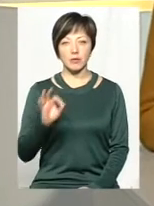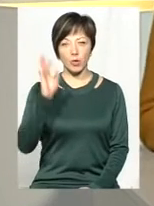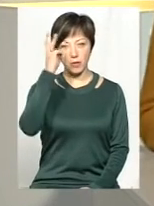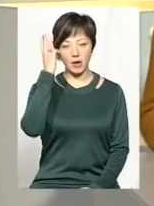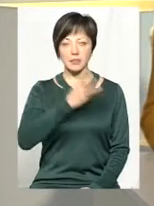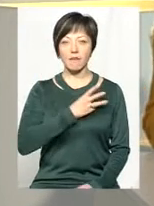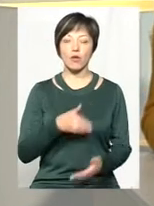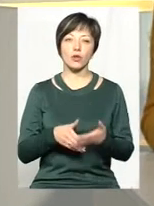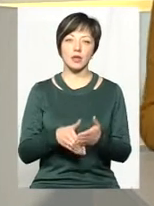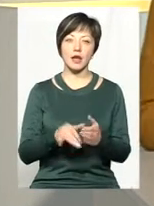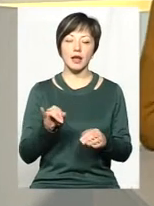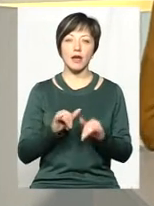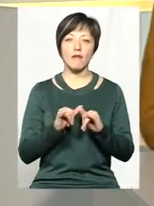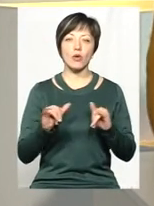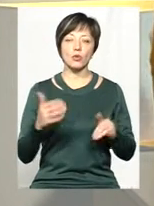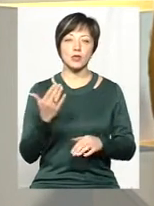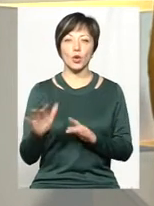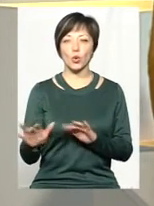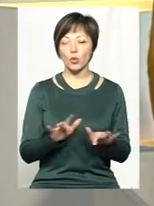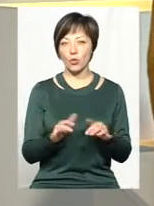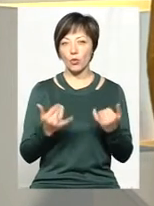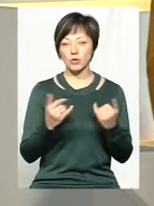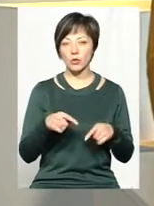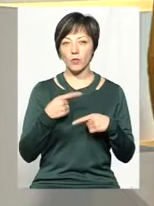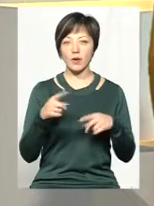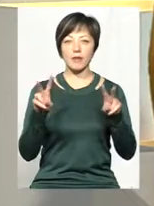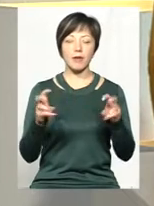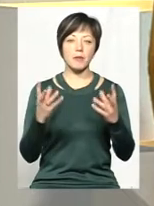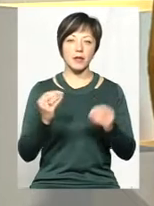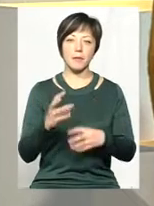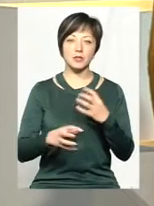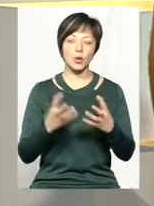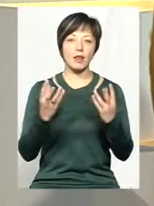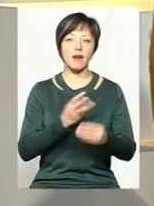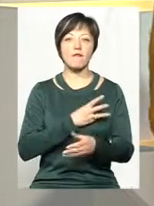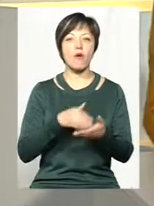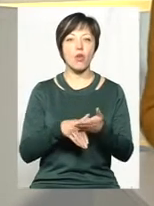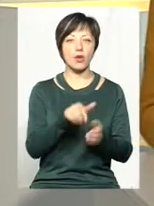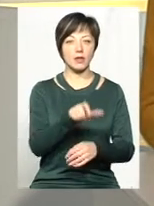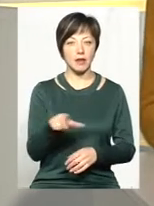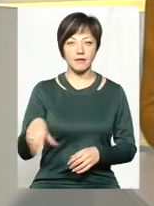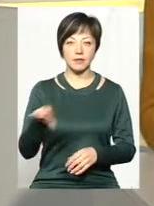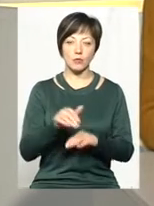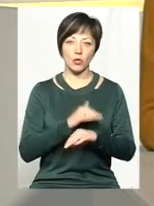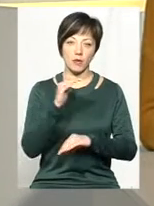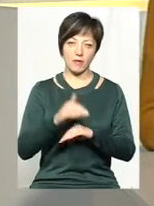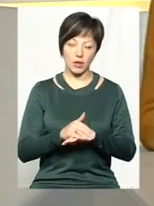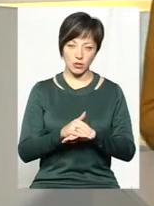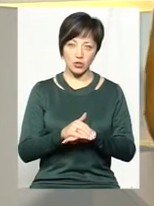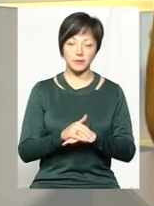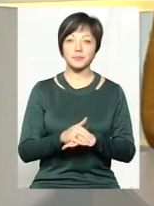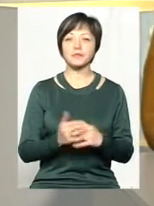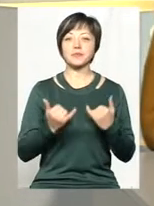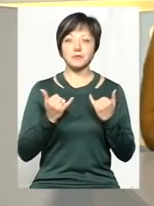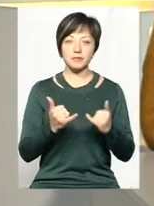хмельницьких волонтерів та еволюцію їхнього руху говоримо нині у темі дня у Міжнародний день волонтерів. Усім добрий вечір. А в